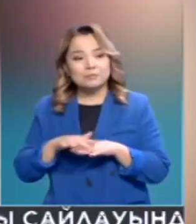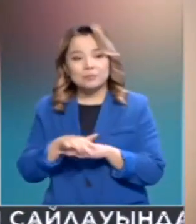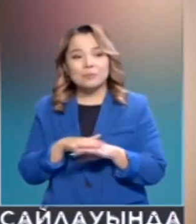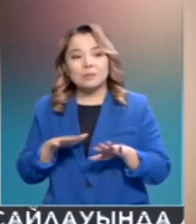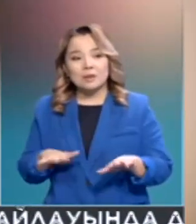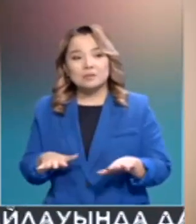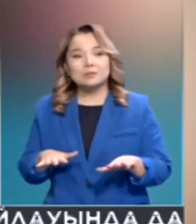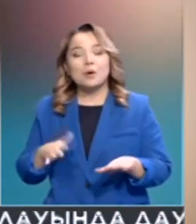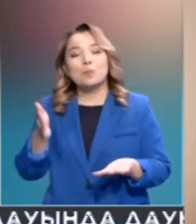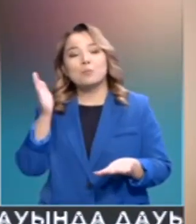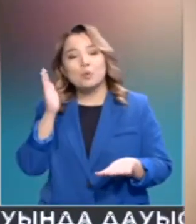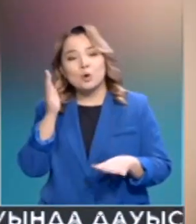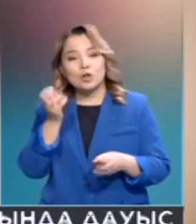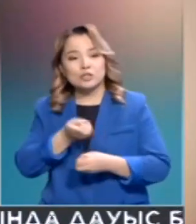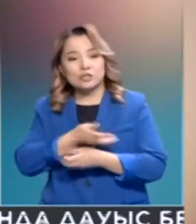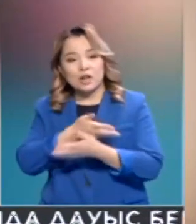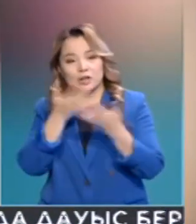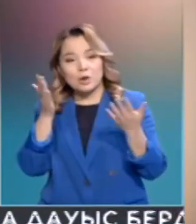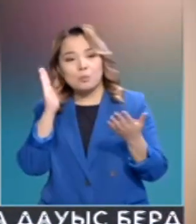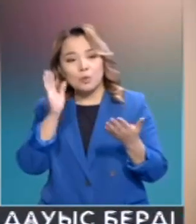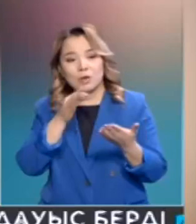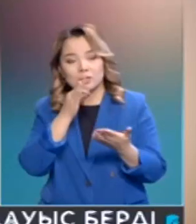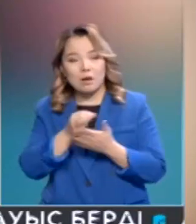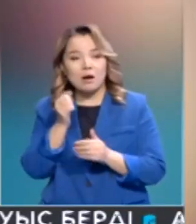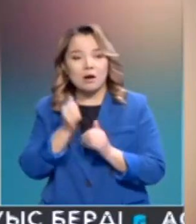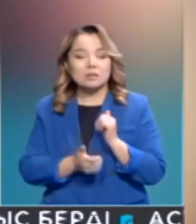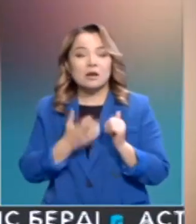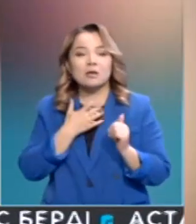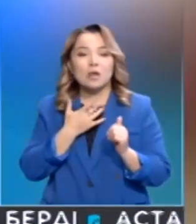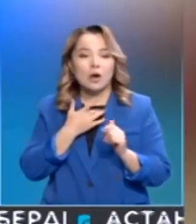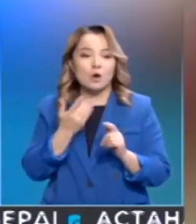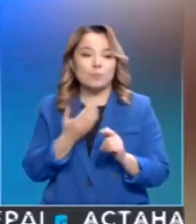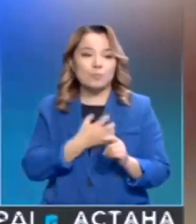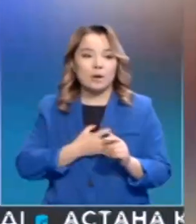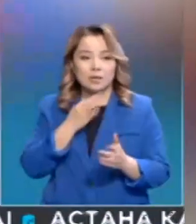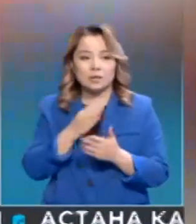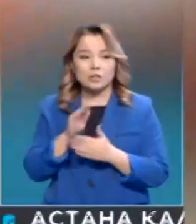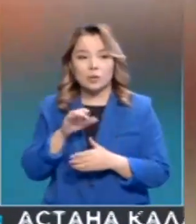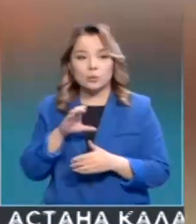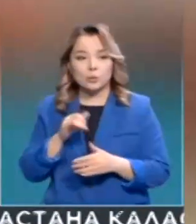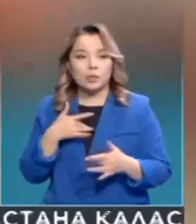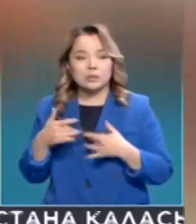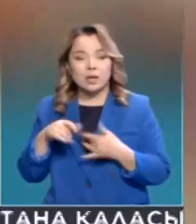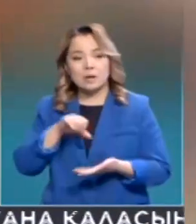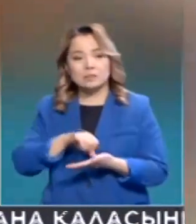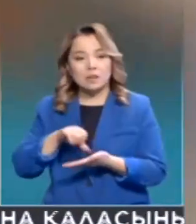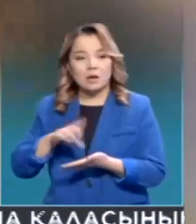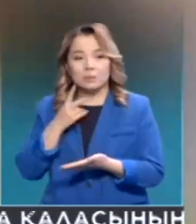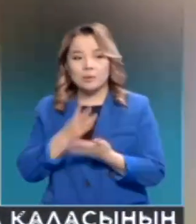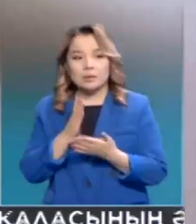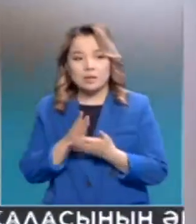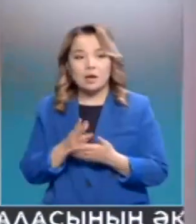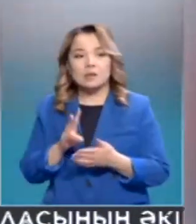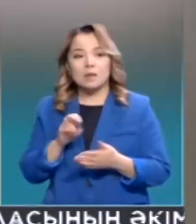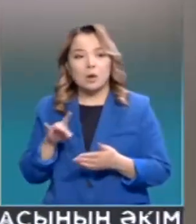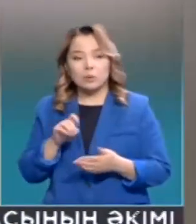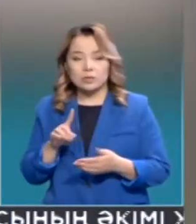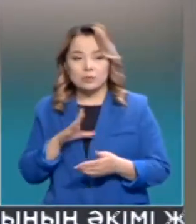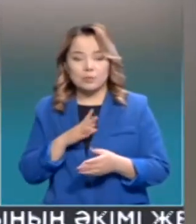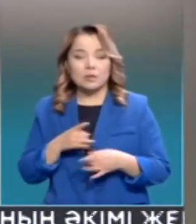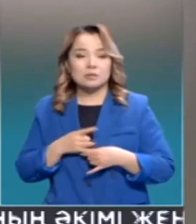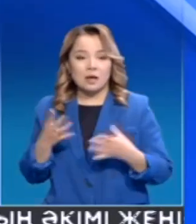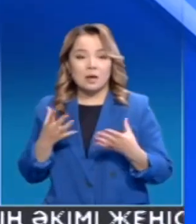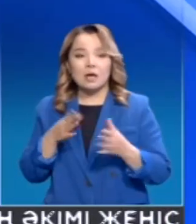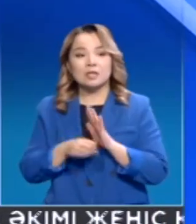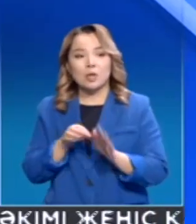Еліміздің болашағы үшін әрбір дауыс маңызды. Жетісудың театр тарландары наурызды сайлаумен қоса